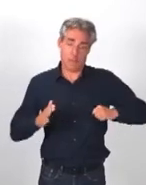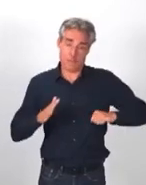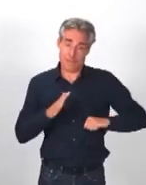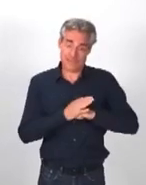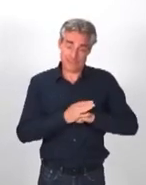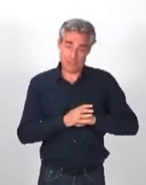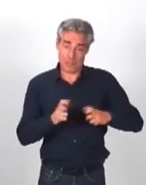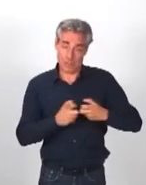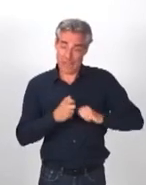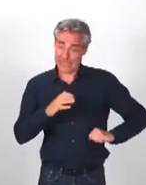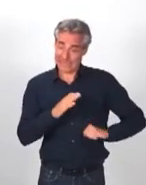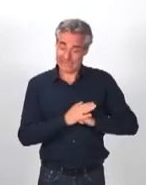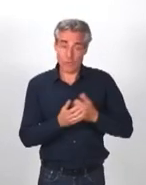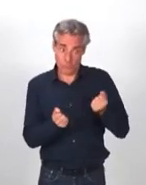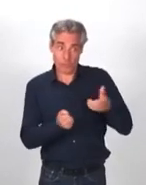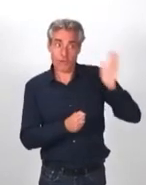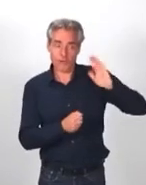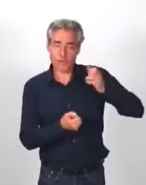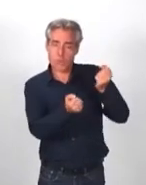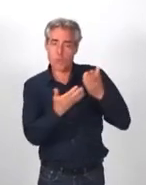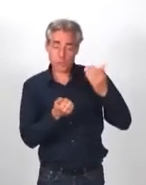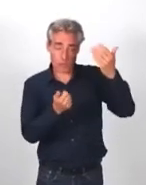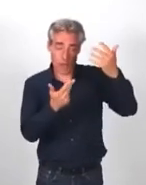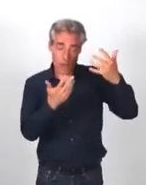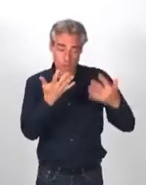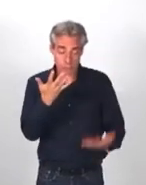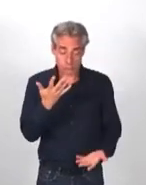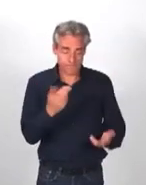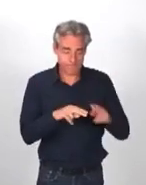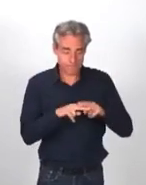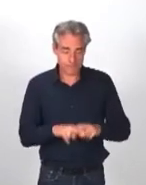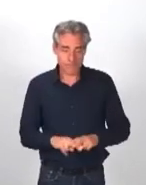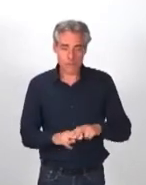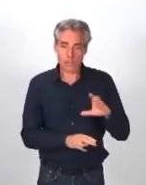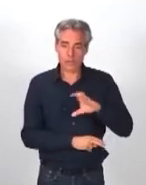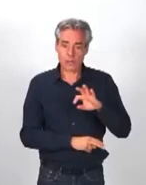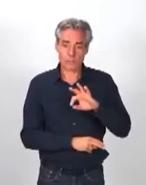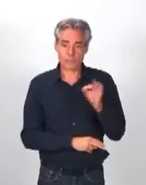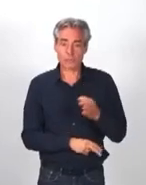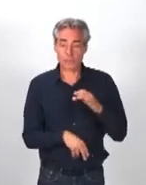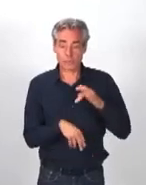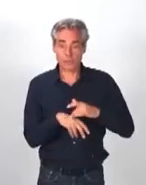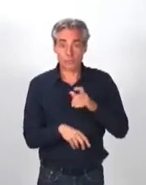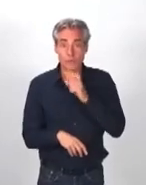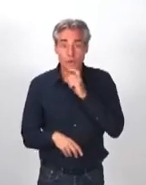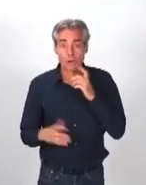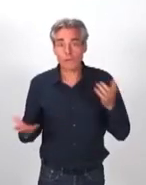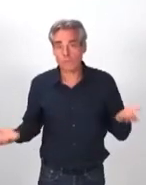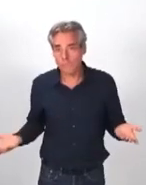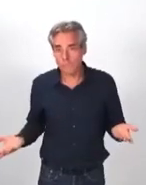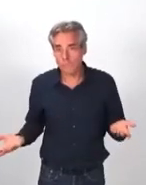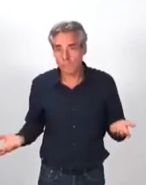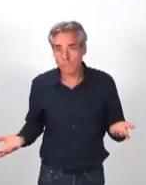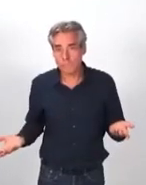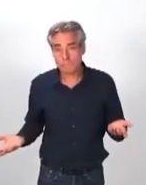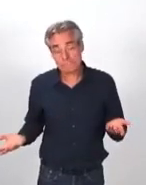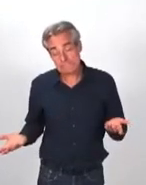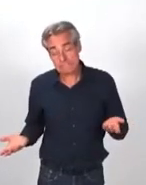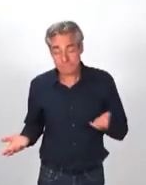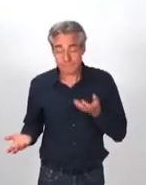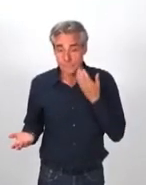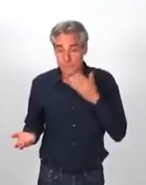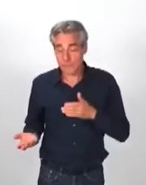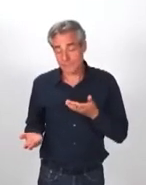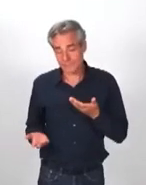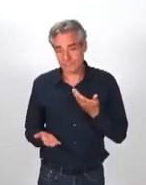aussi, vous aviez proposé beaucoup de choses. Et il vous reste 40% des choses qui n'ont pas été réalisées. Et j'aimerais insister, et elle le sait,